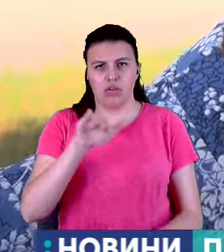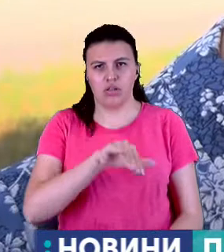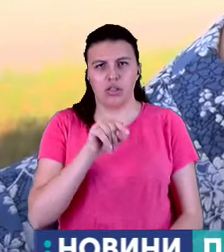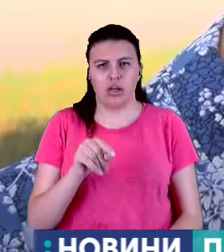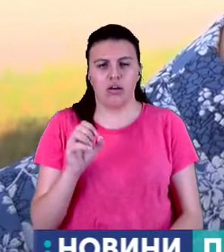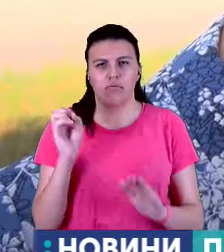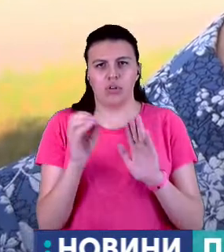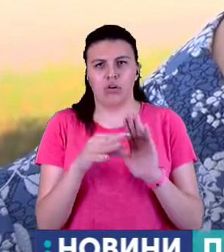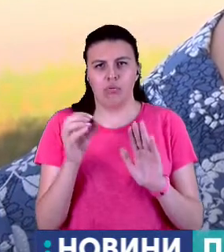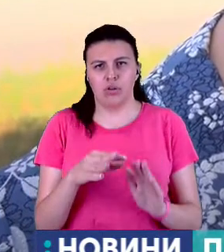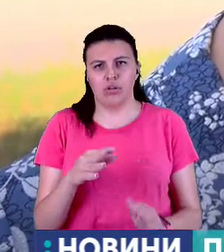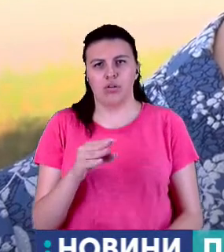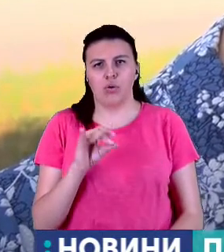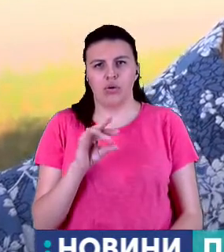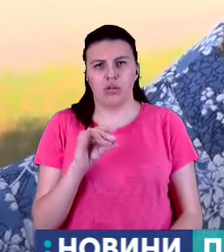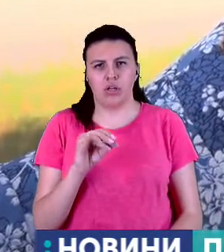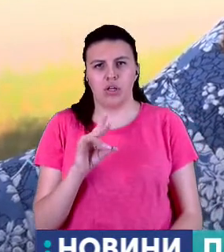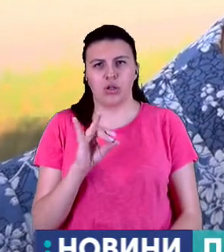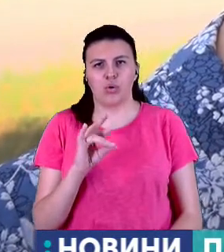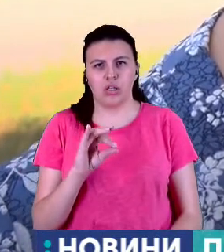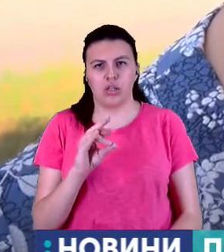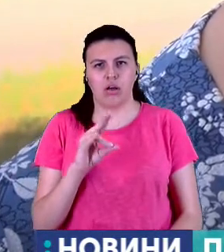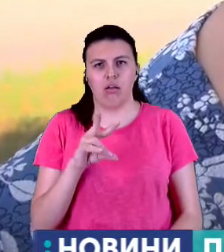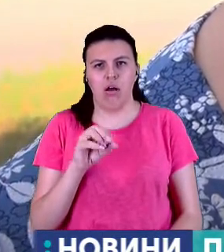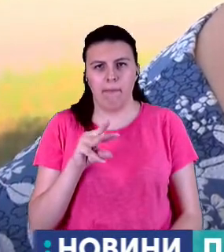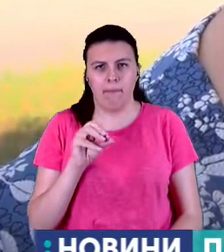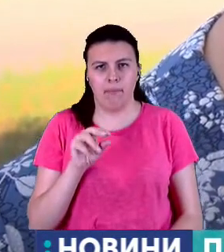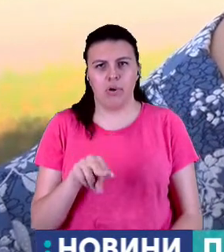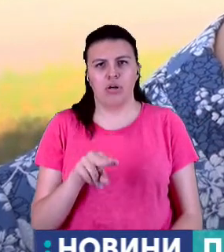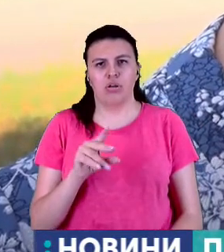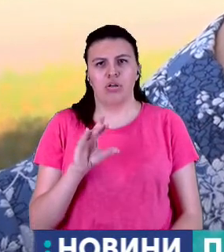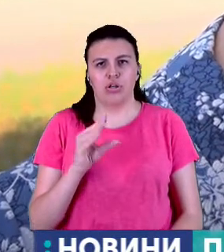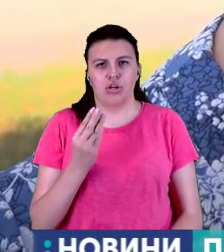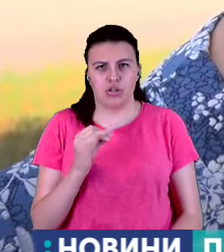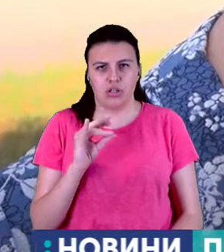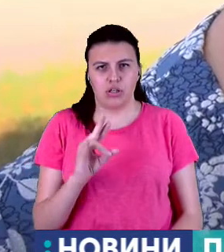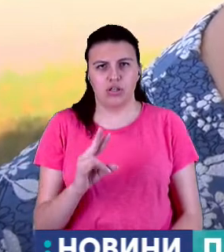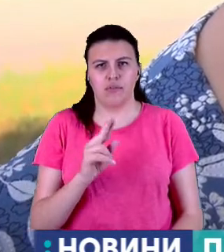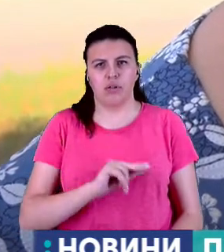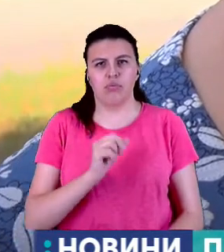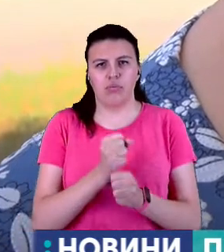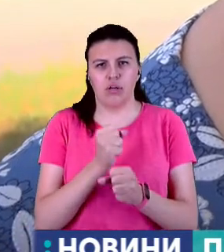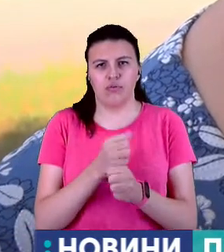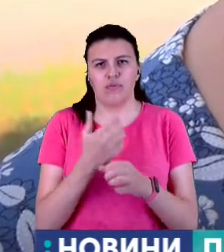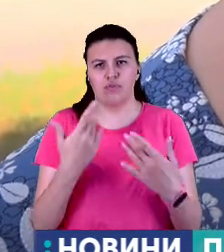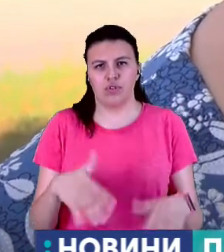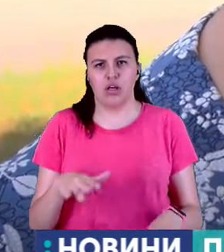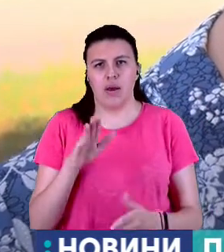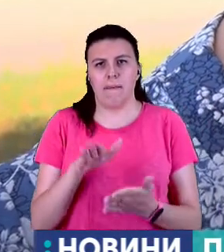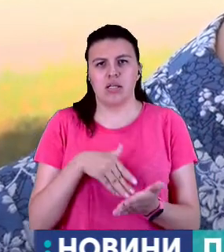накопичувались тонни ртутних ламп, шин, відпрацьованих мастил і